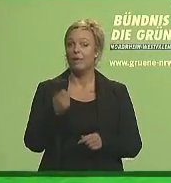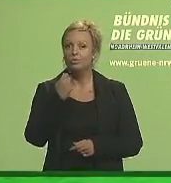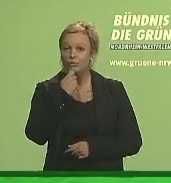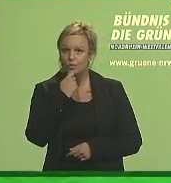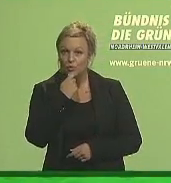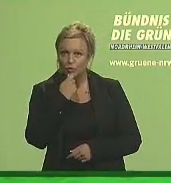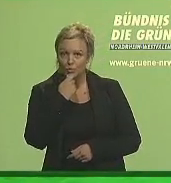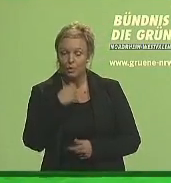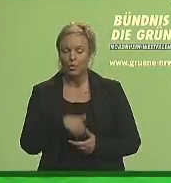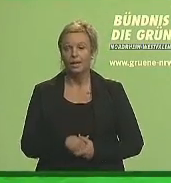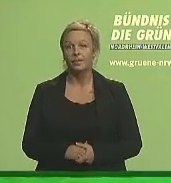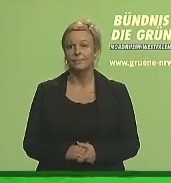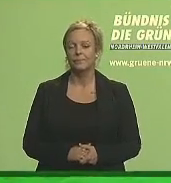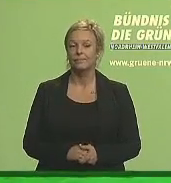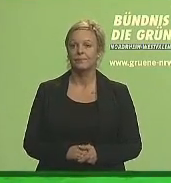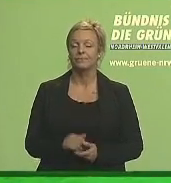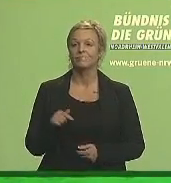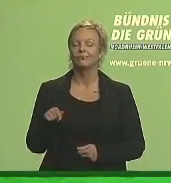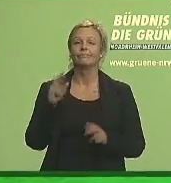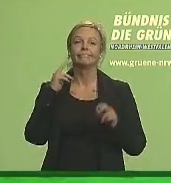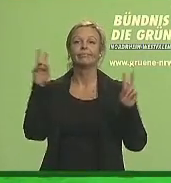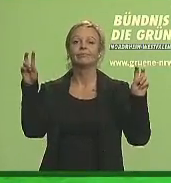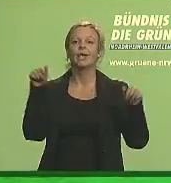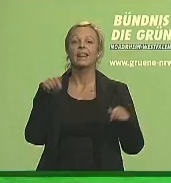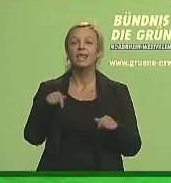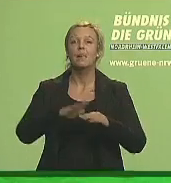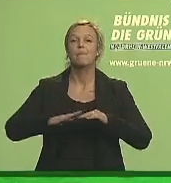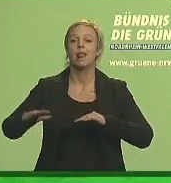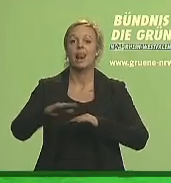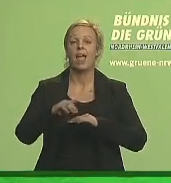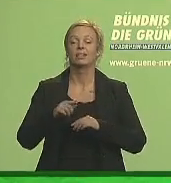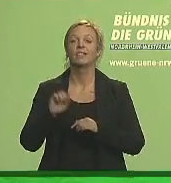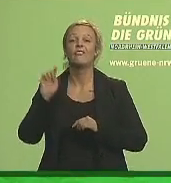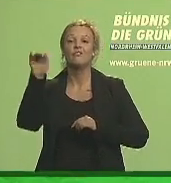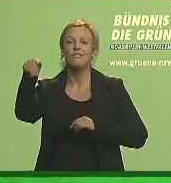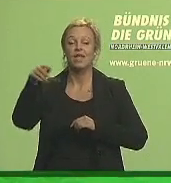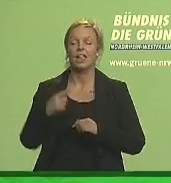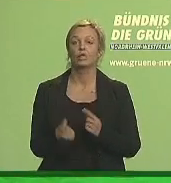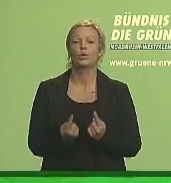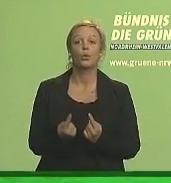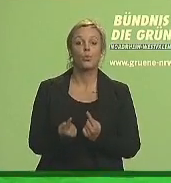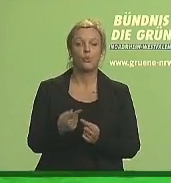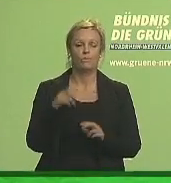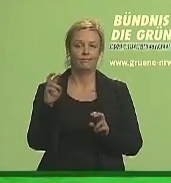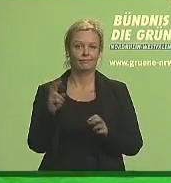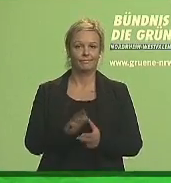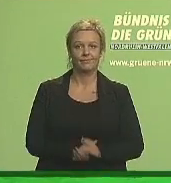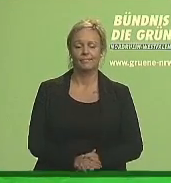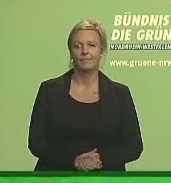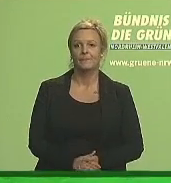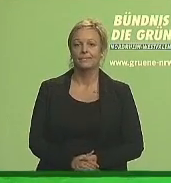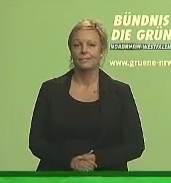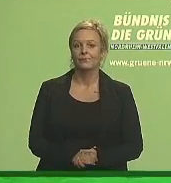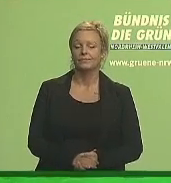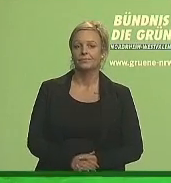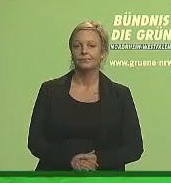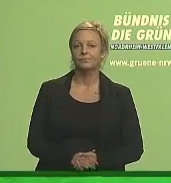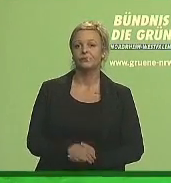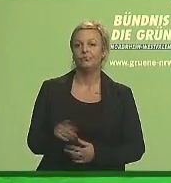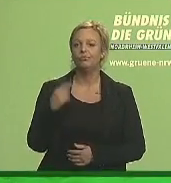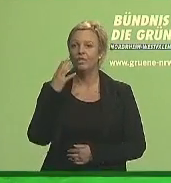aus unserer Sicht, die Platte wird grün, haben sie es genannt, auch im Landtagswahlkampf getestet, Guerillagärtnern, um